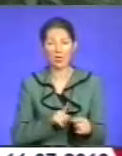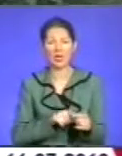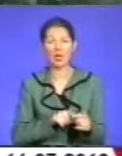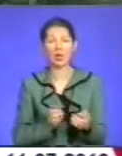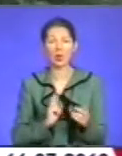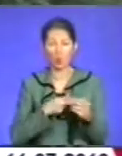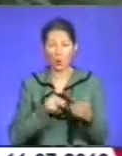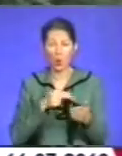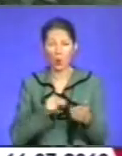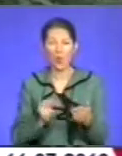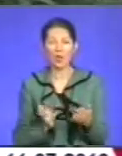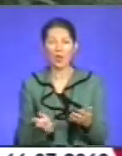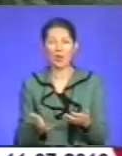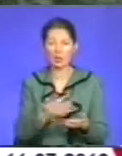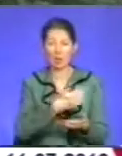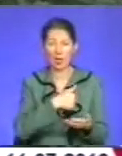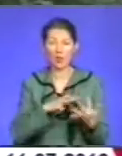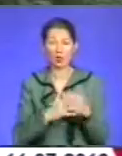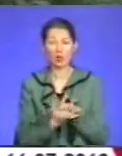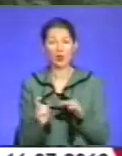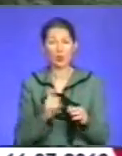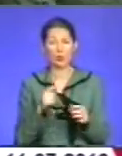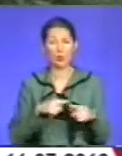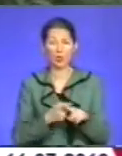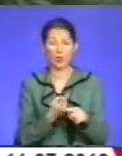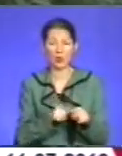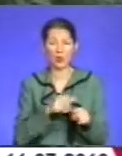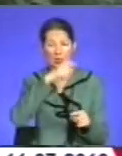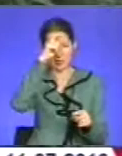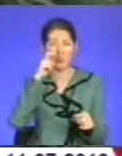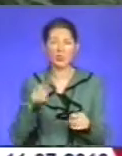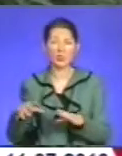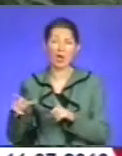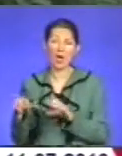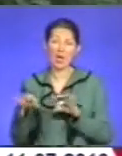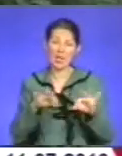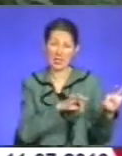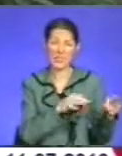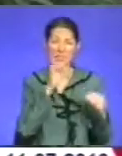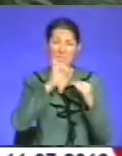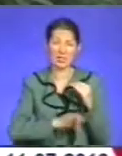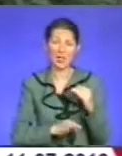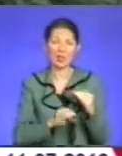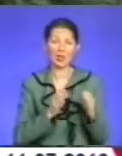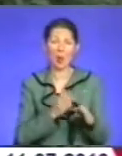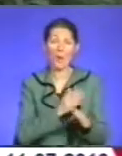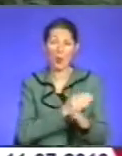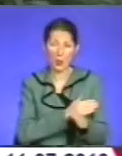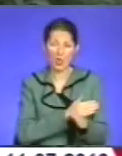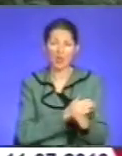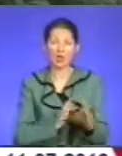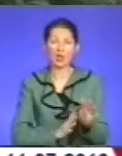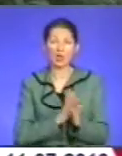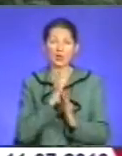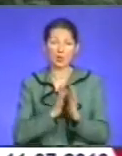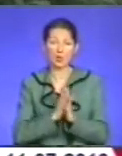збиральну сільськогосподарську техніку, яка відповідно з півдня йде на захід по мірі дозрівання хлібів і надають послуги.